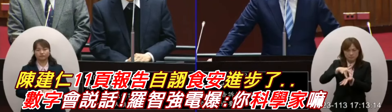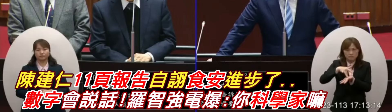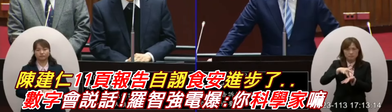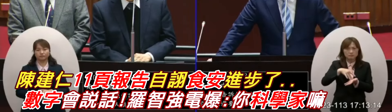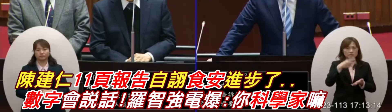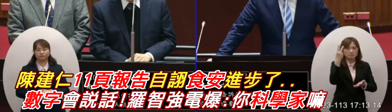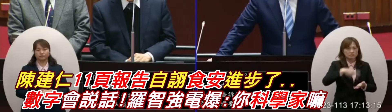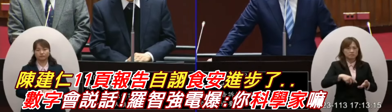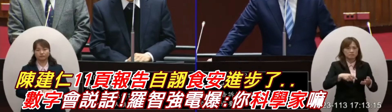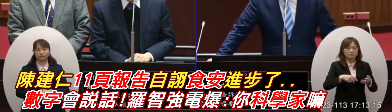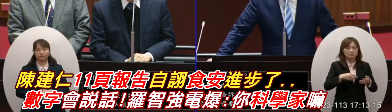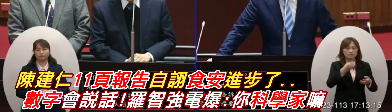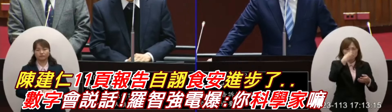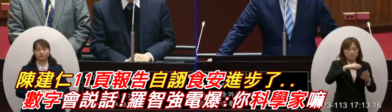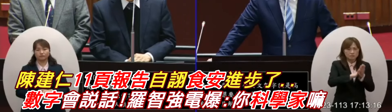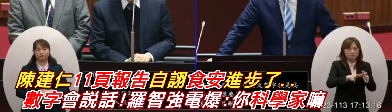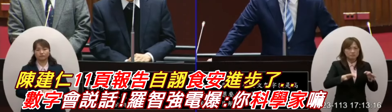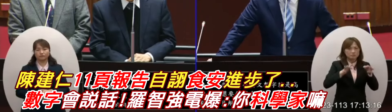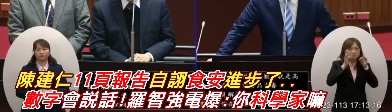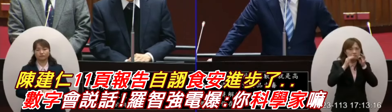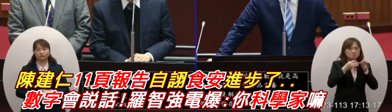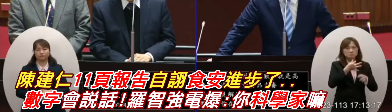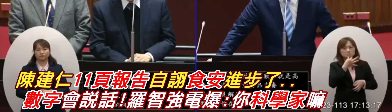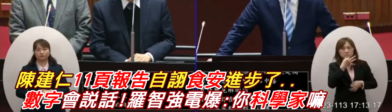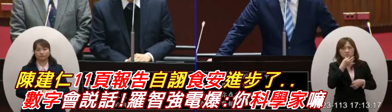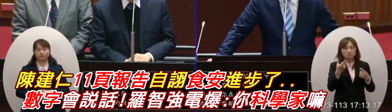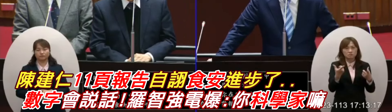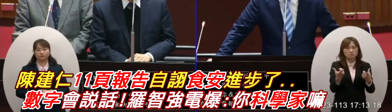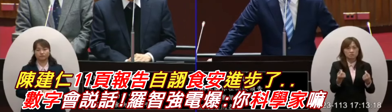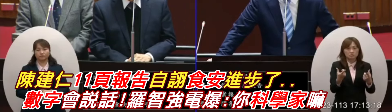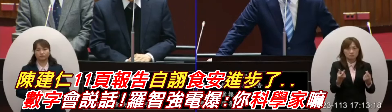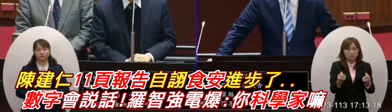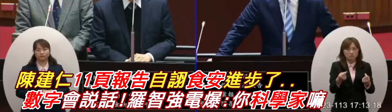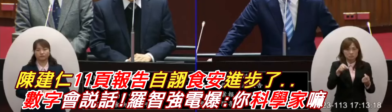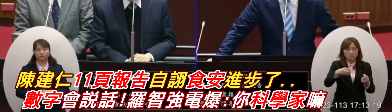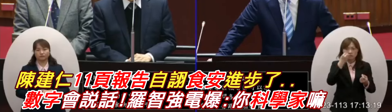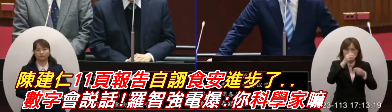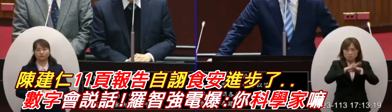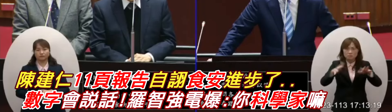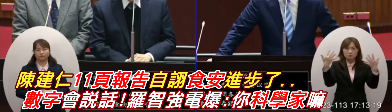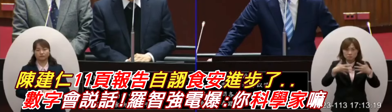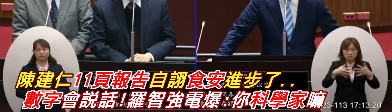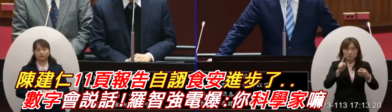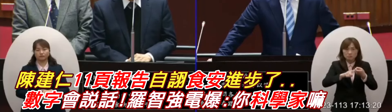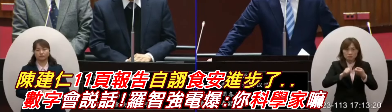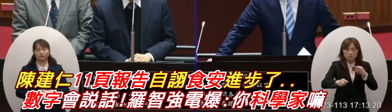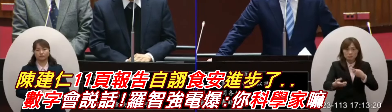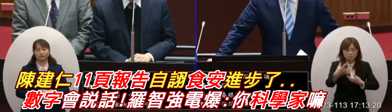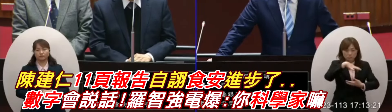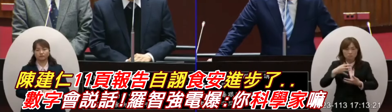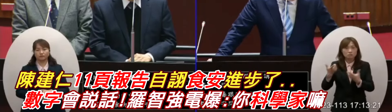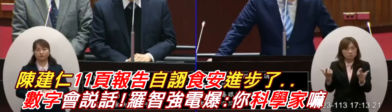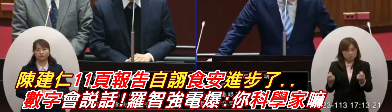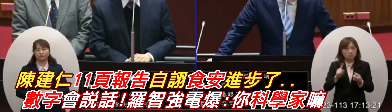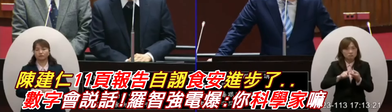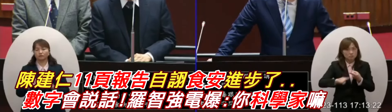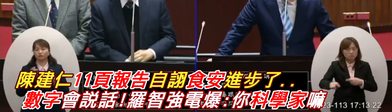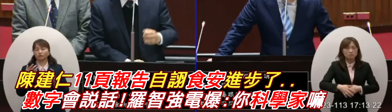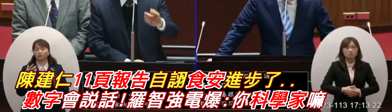物质都是食安问题啊，不是吗？是吧？答对了嘛，又答不出